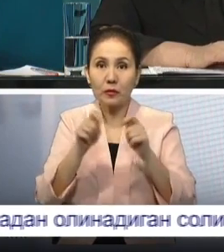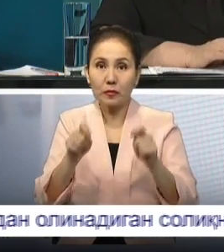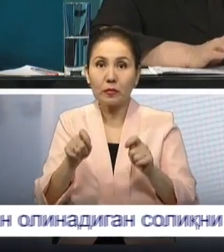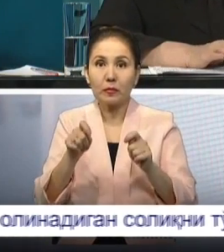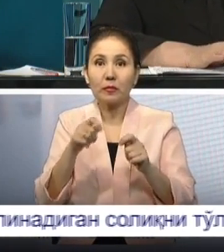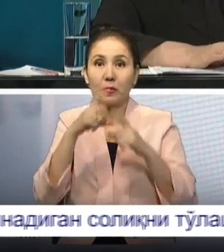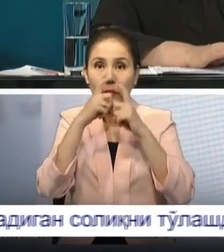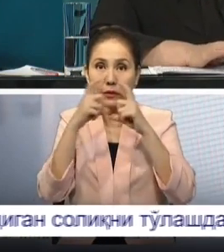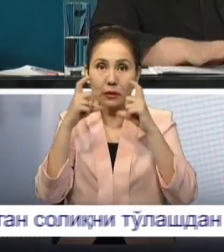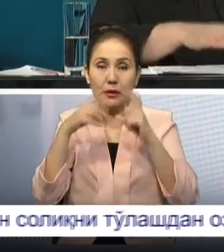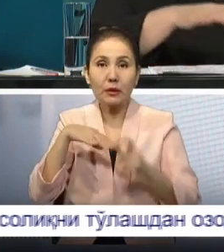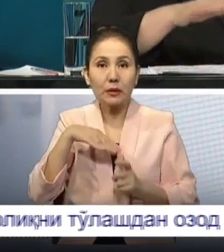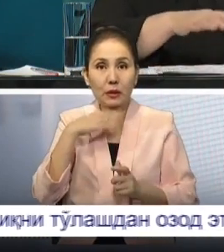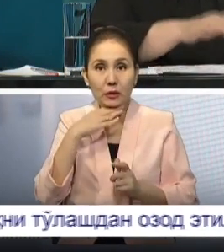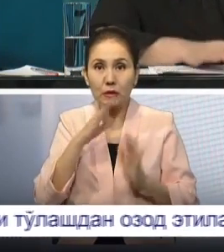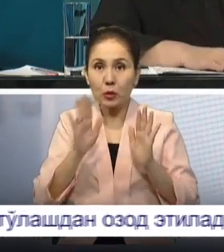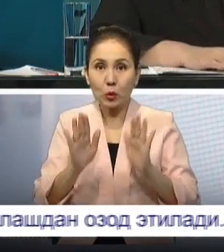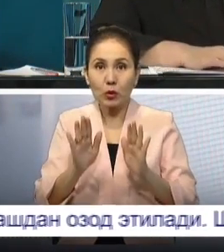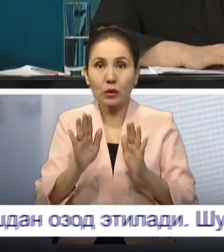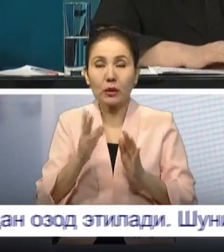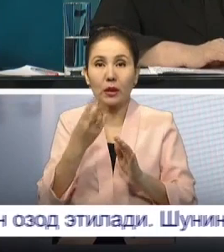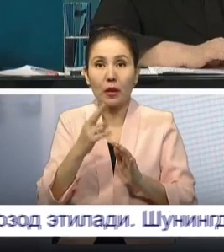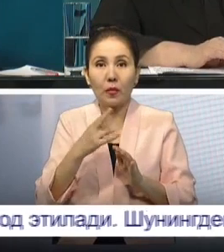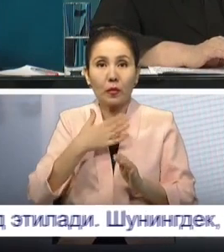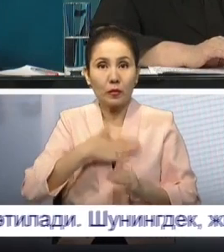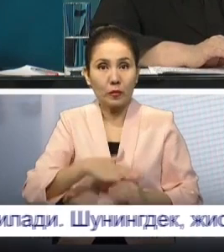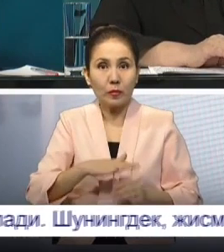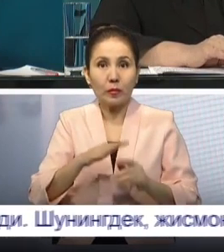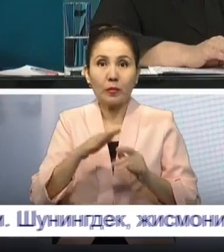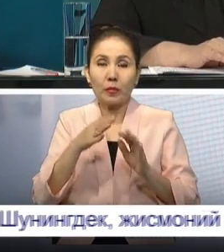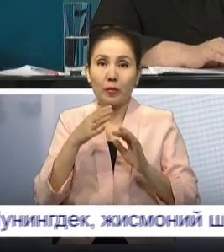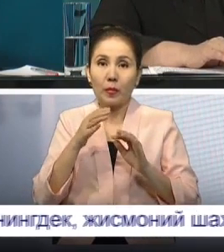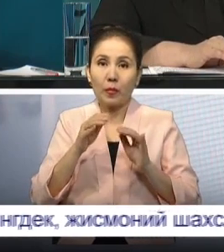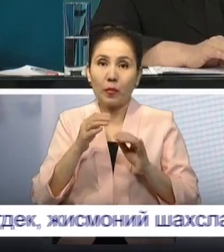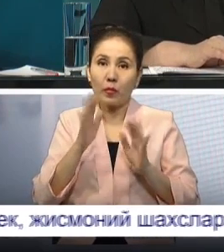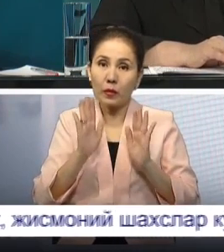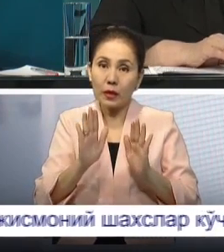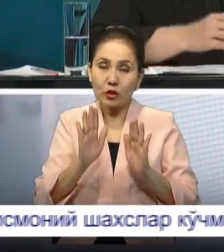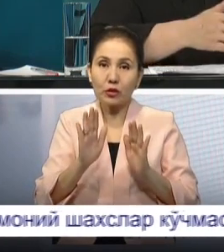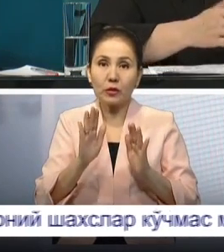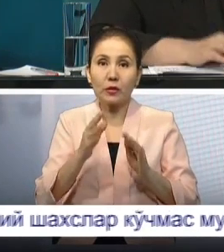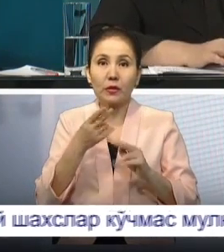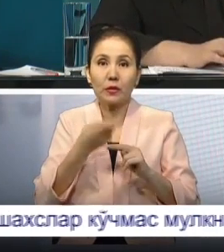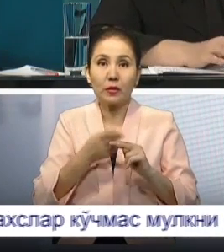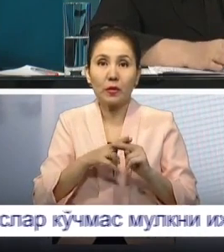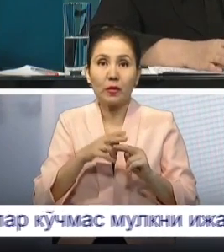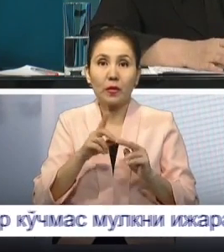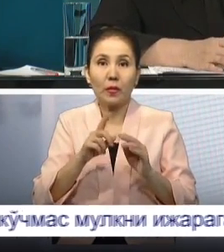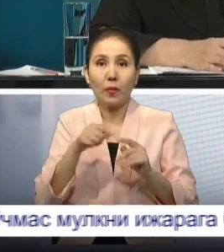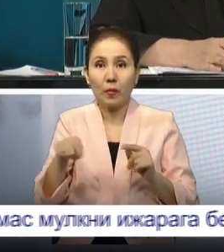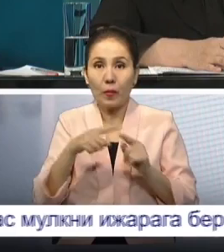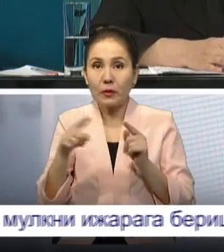Маски достаточно, и не только для удовлетворения потребностей нашей страны. Даже до последней